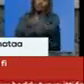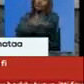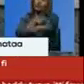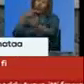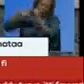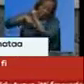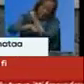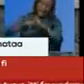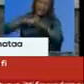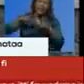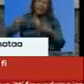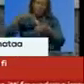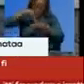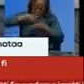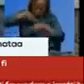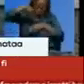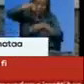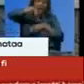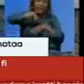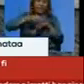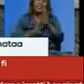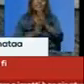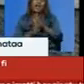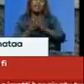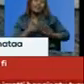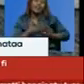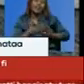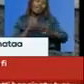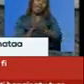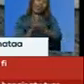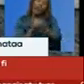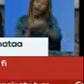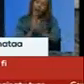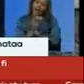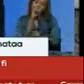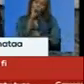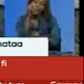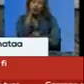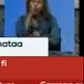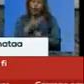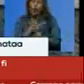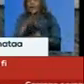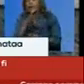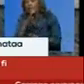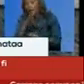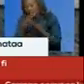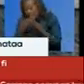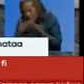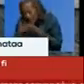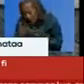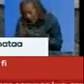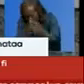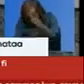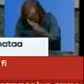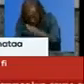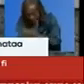ጥልቅና ረቂቅ ራይ በውስጤ የተከለች ያሳደገች ለፍሬ አበቃች አንዲት ኢትዮጵያዊ እናት እንዳመሰግን